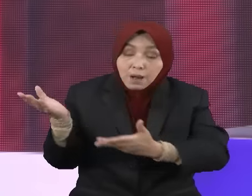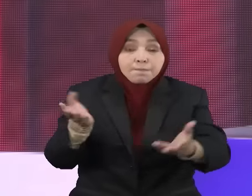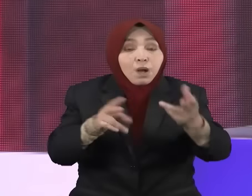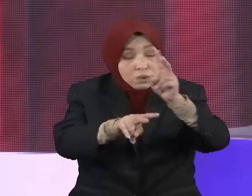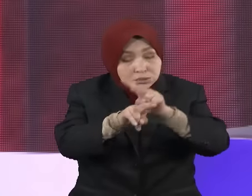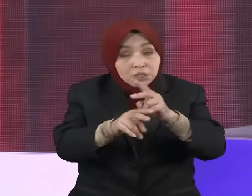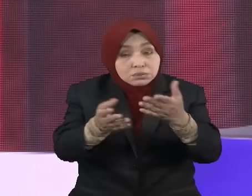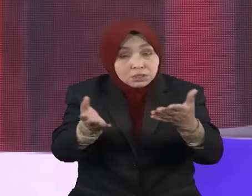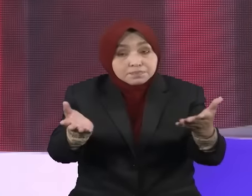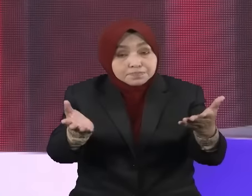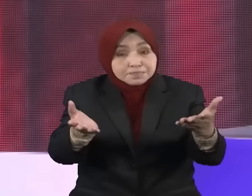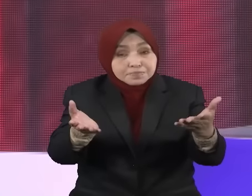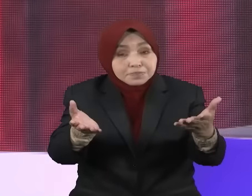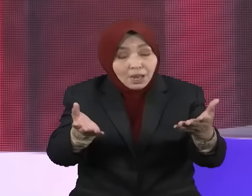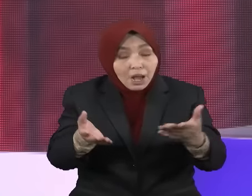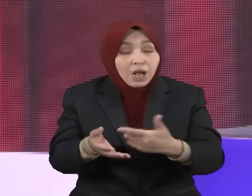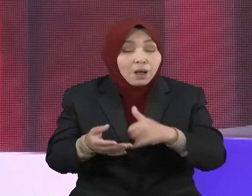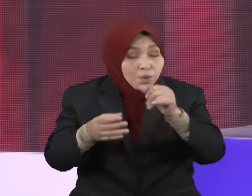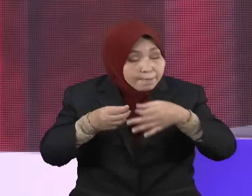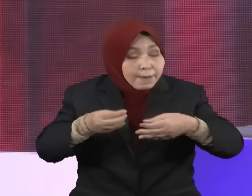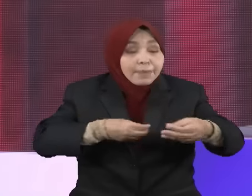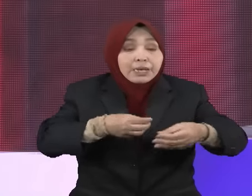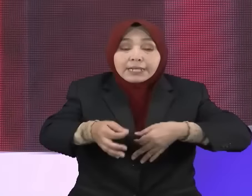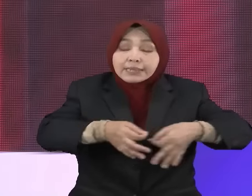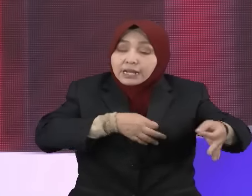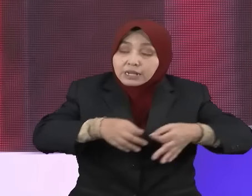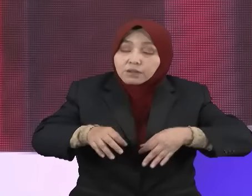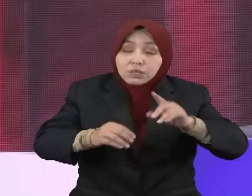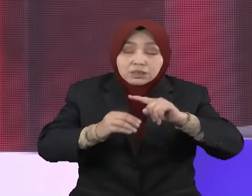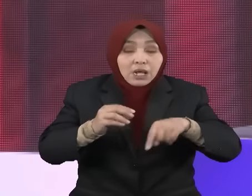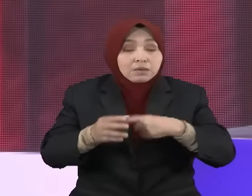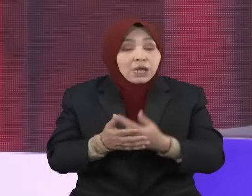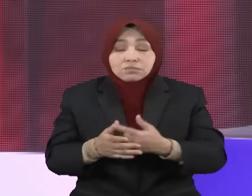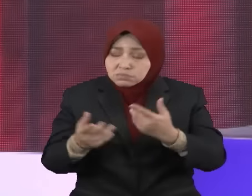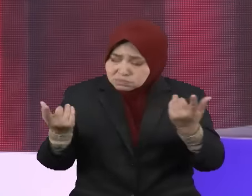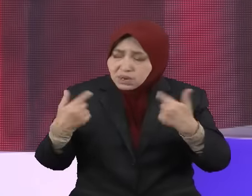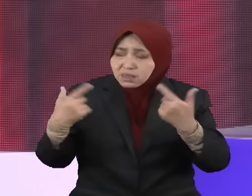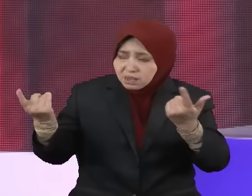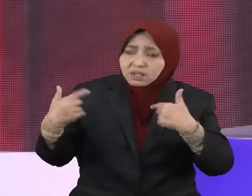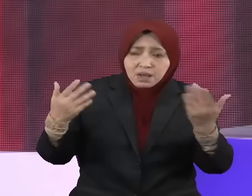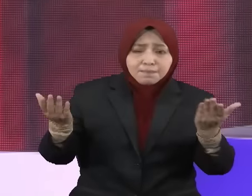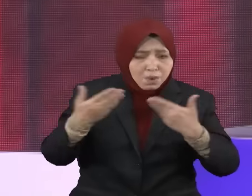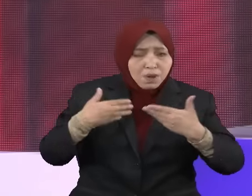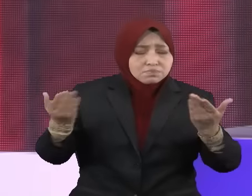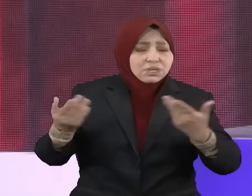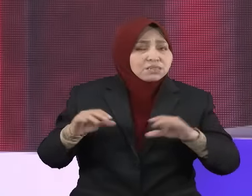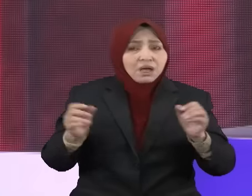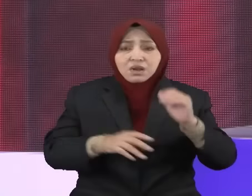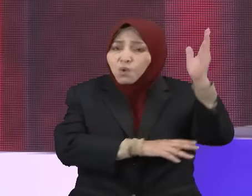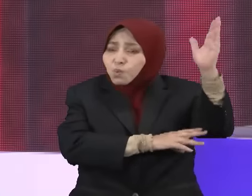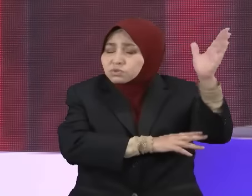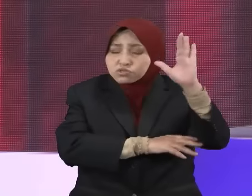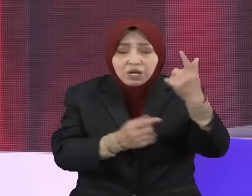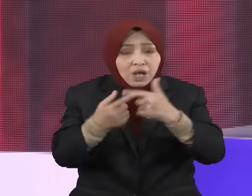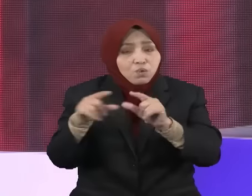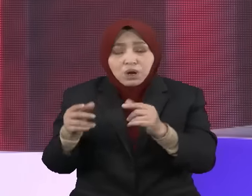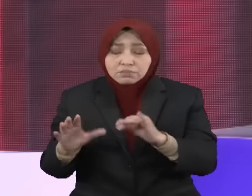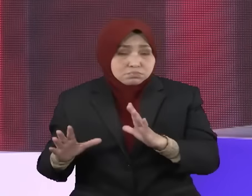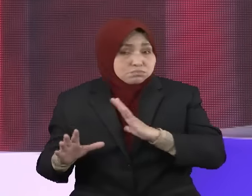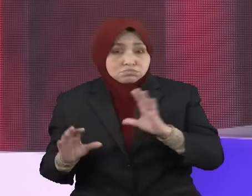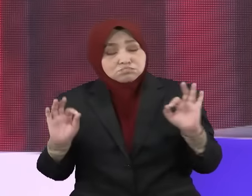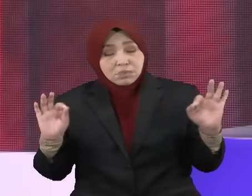syuhada'akum alladhina yashhaduna anna Allah harrama hadha. Datangkan saksi pula. Kalau katakan kamu tak ada hujah yang daripada Al-Quran, okey,